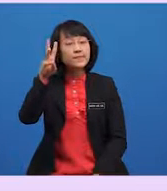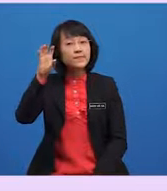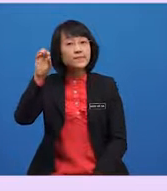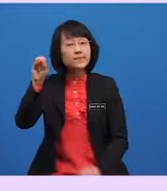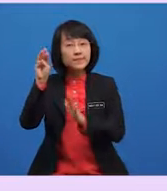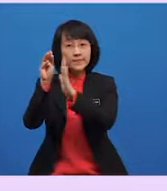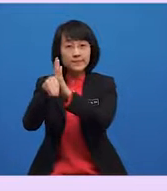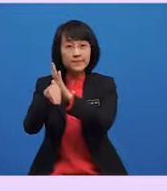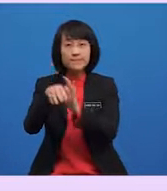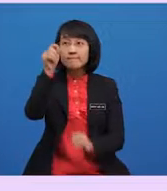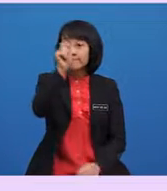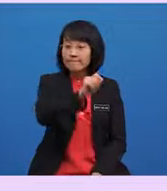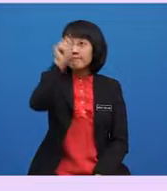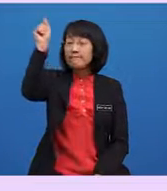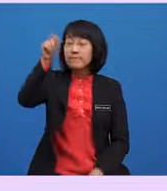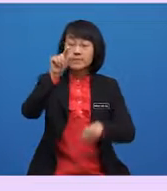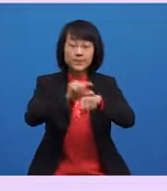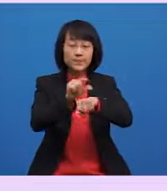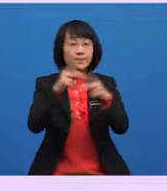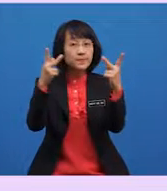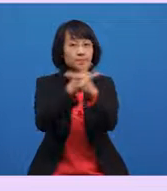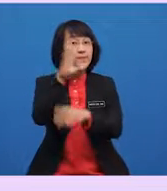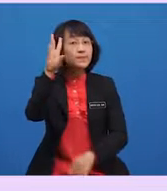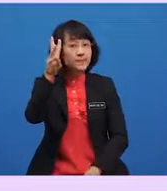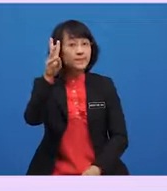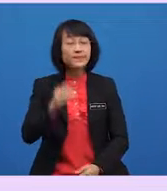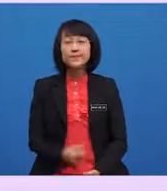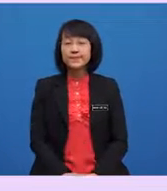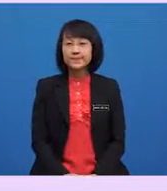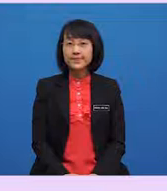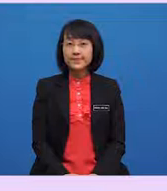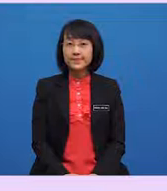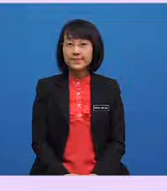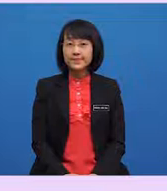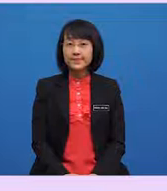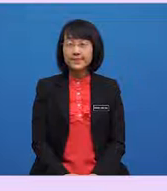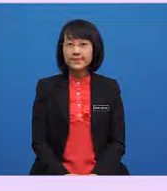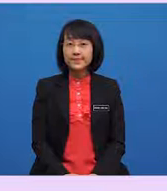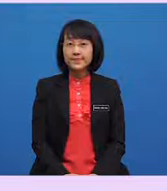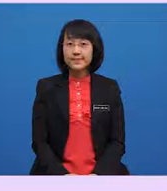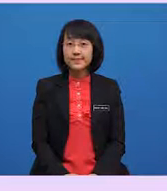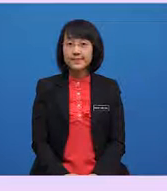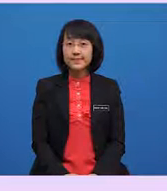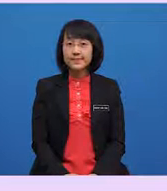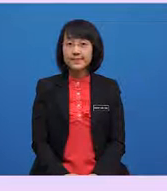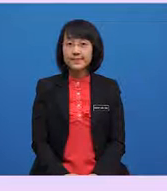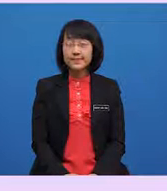Permudahkan dengan menggunakan sifir 6. 5 darab